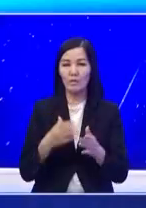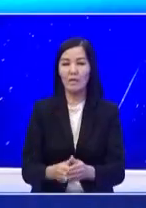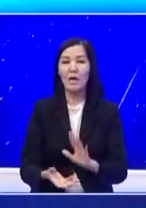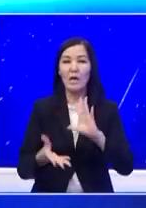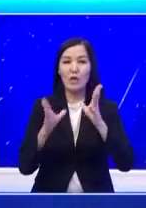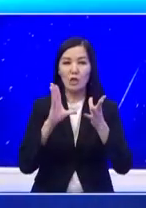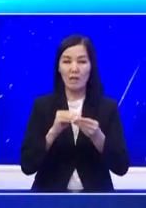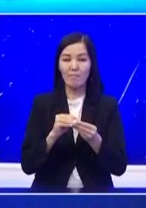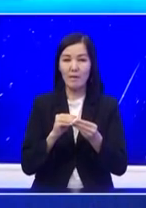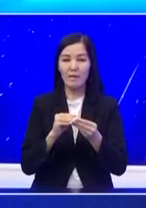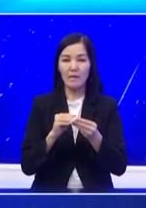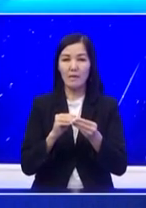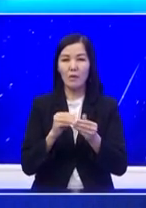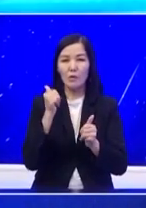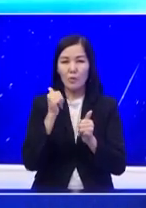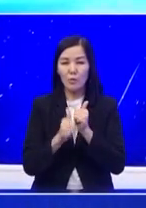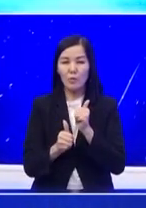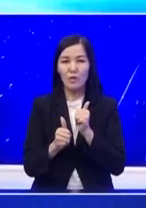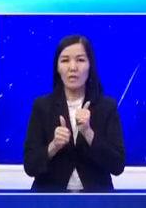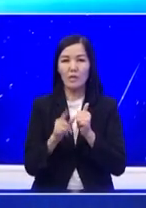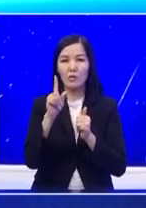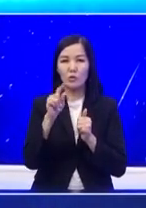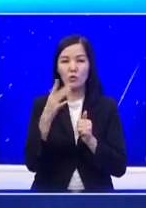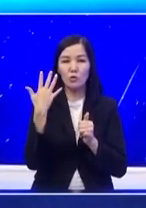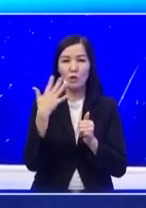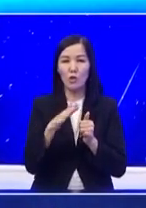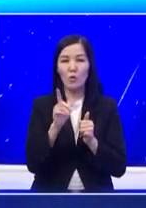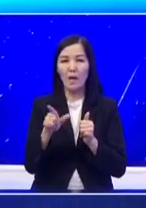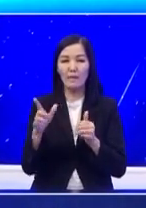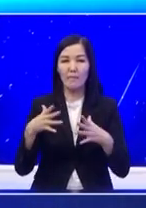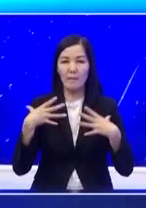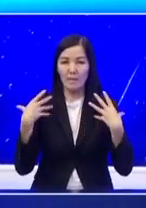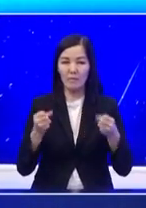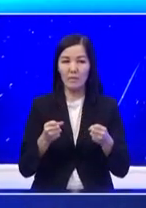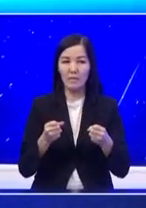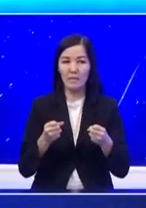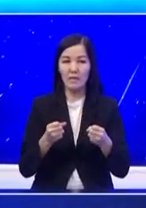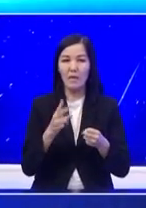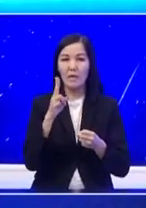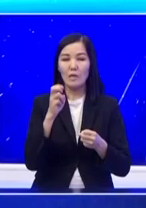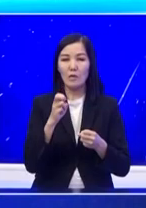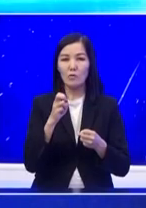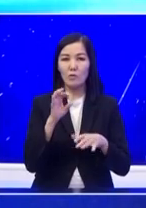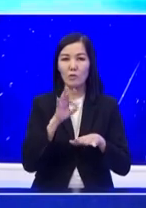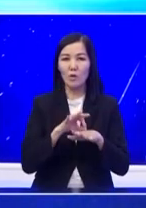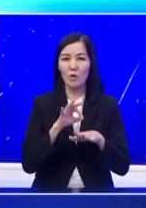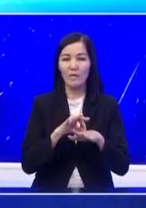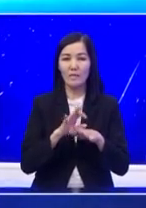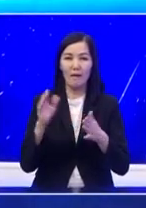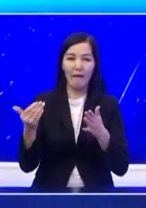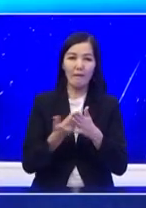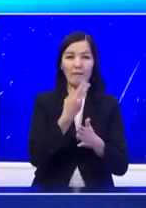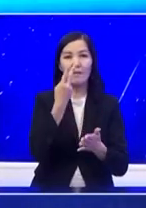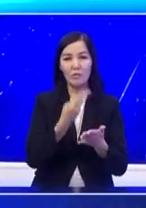Жалпы алғанда, күнделікті 150-ден астам адам емделіп шықса, 200-ге жуық науқас емханаға